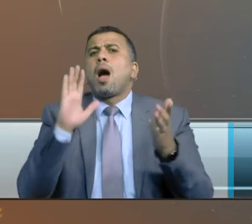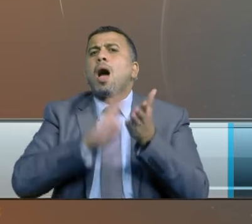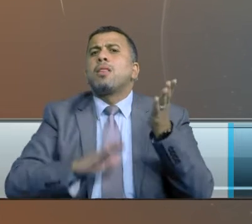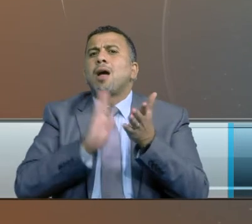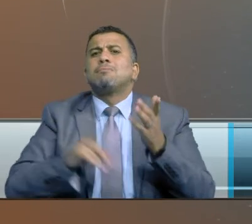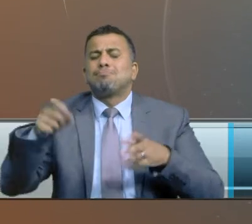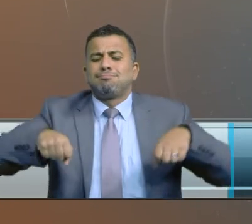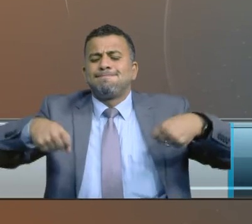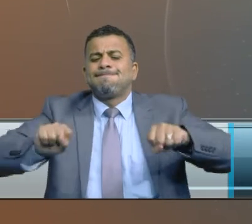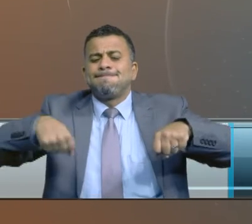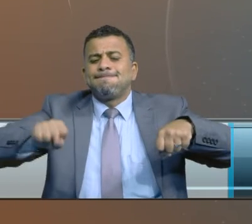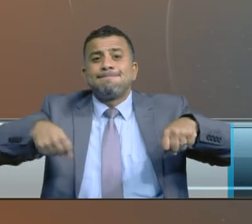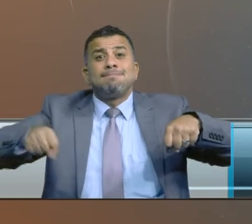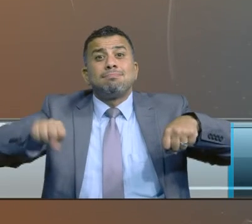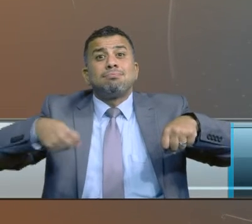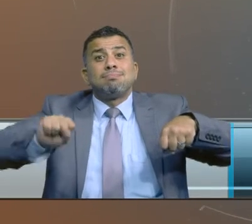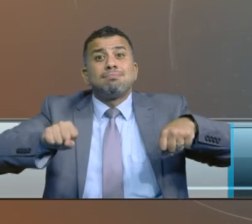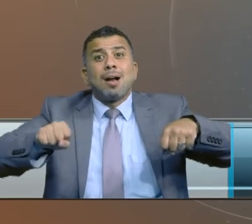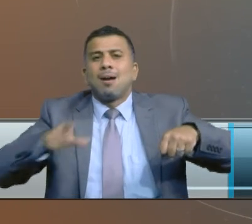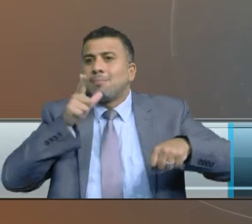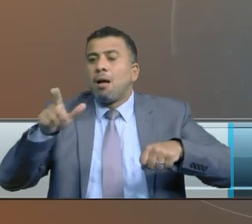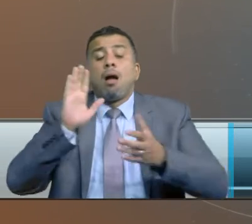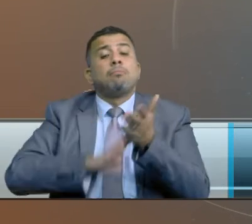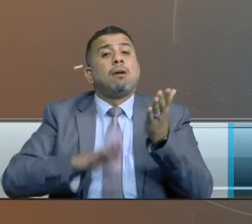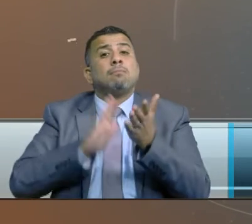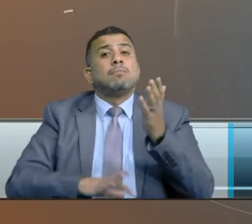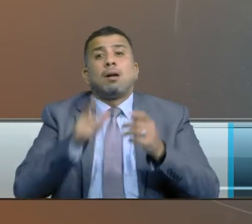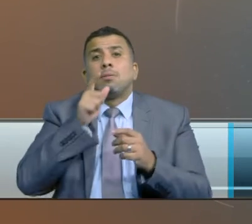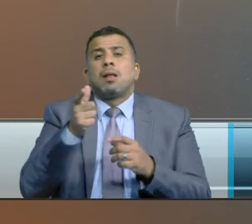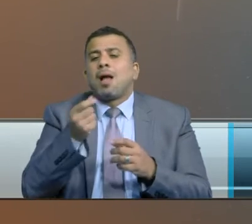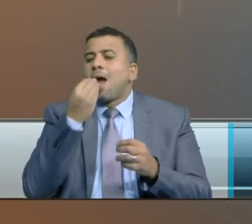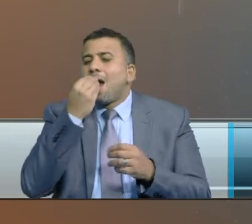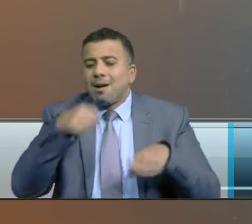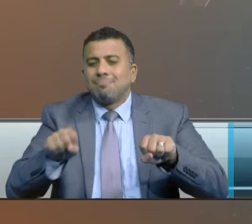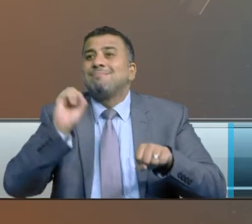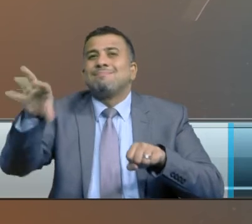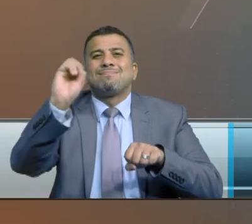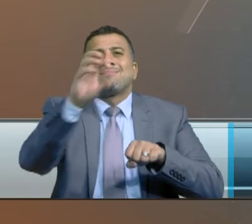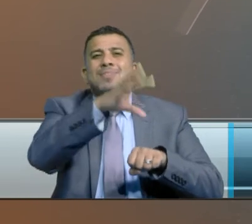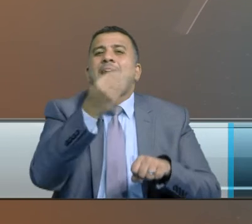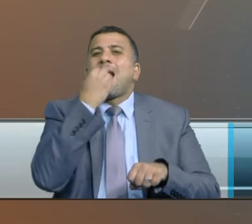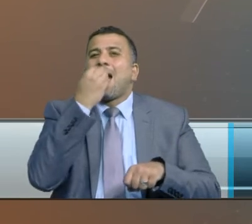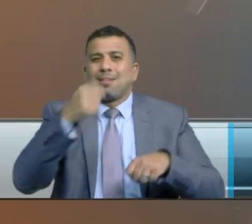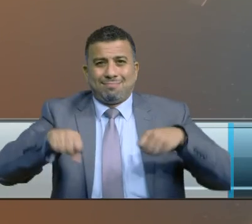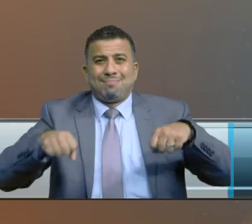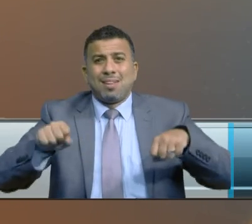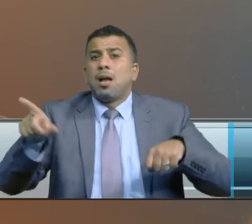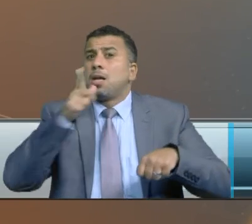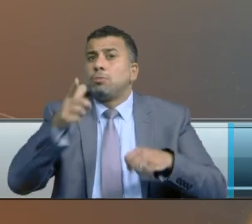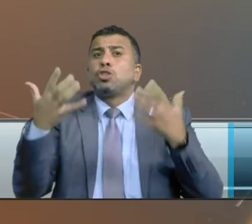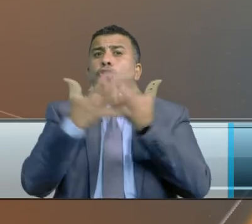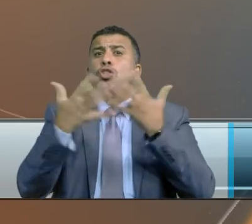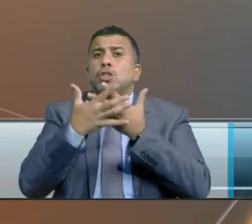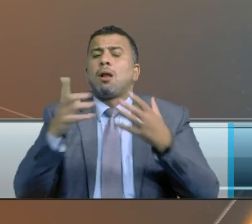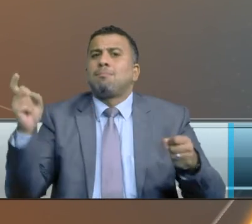واضحه لتقليل خطوره الدراجات الناريه المستخدمه في توصيل الطلبات بالشارقه وذلك عبر ضم